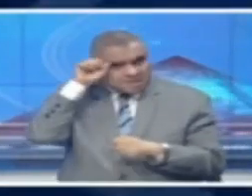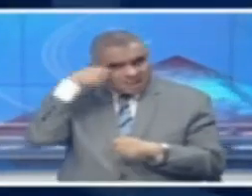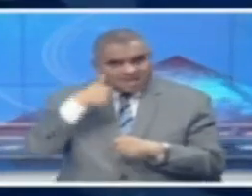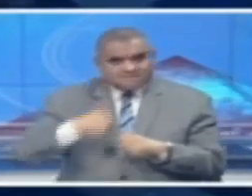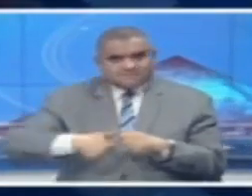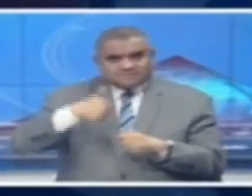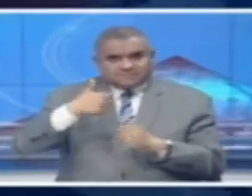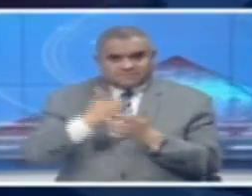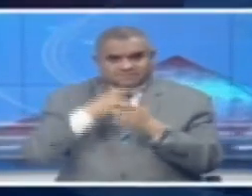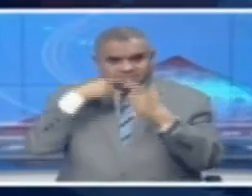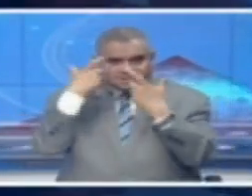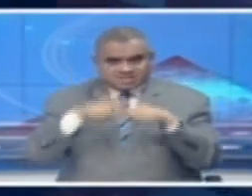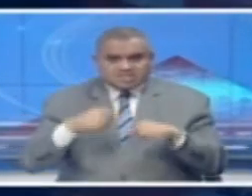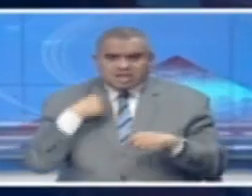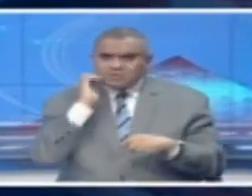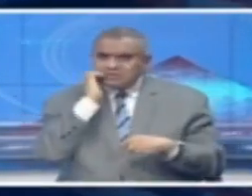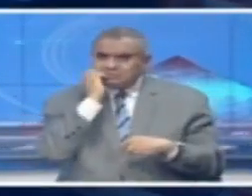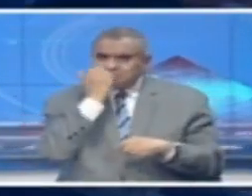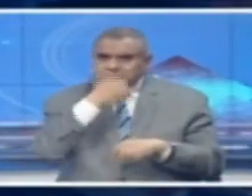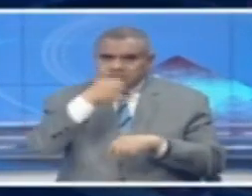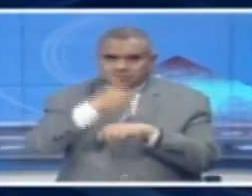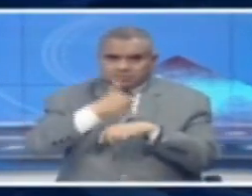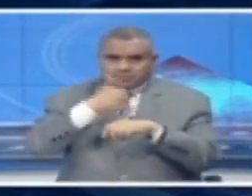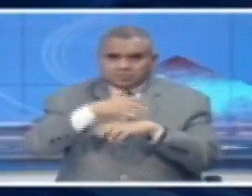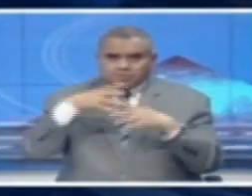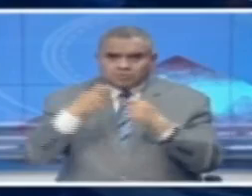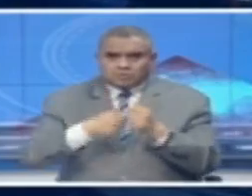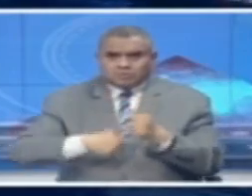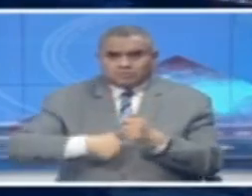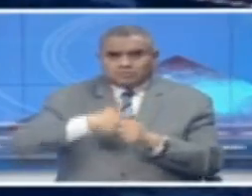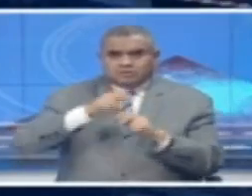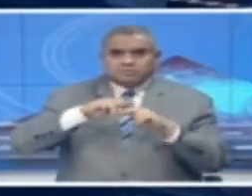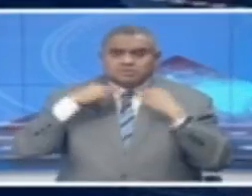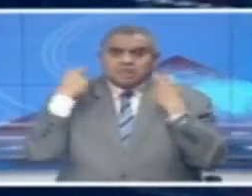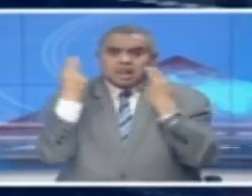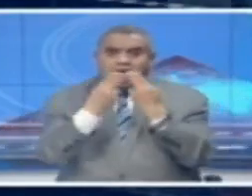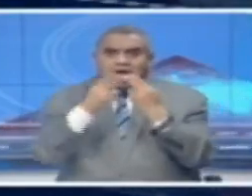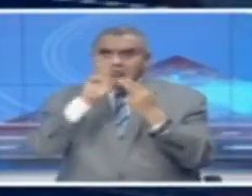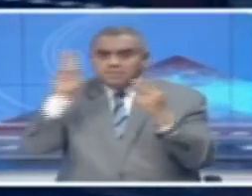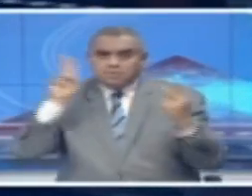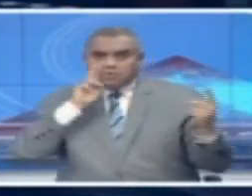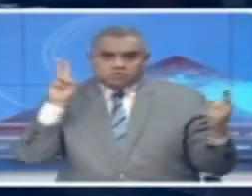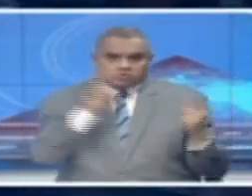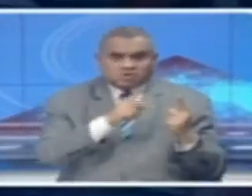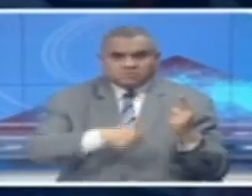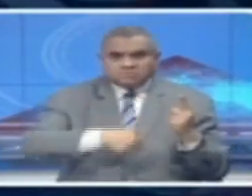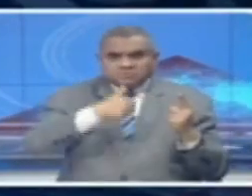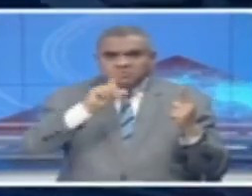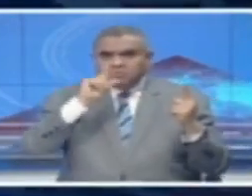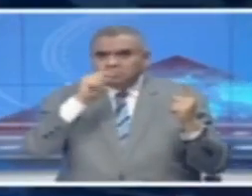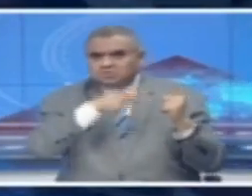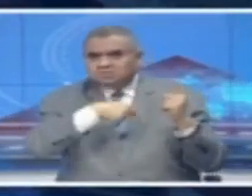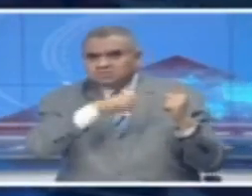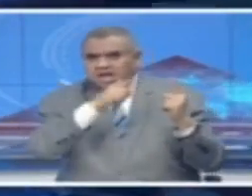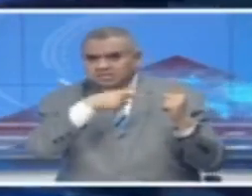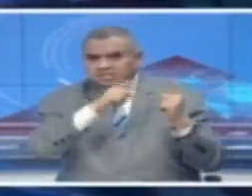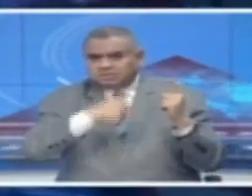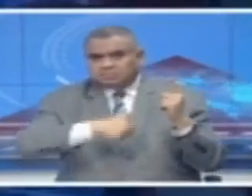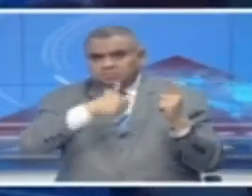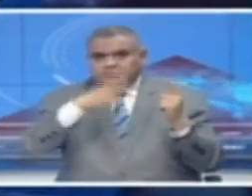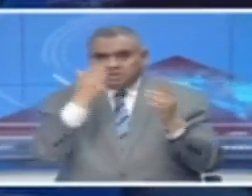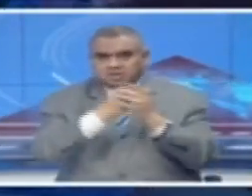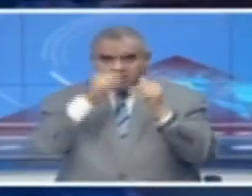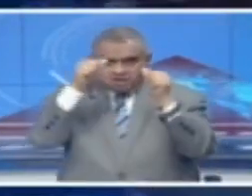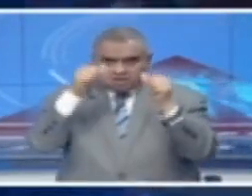والأشد يقينا بدولته ومؤسساته الوطنية، وهو ما يثبت للعالم كله صحة اختياراته مقدما